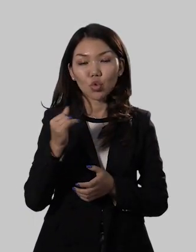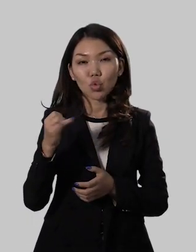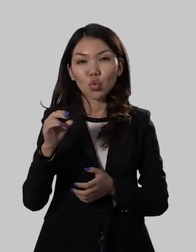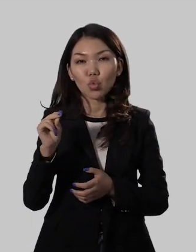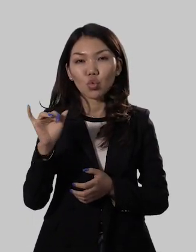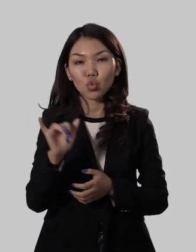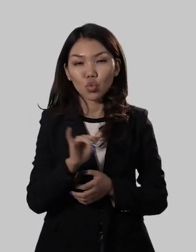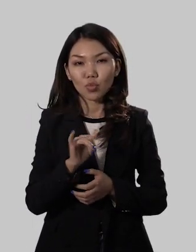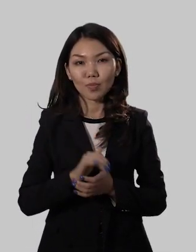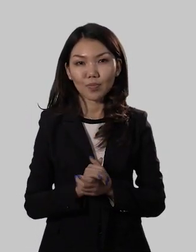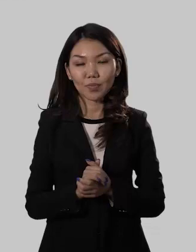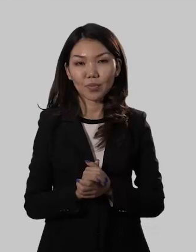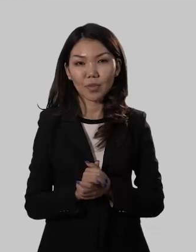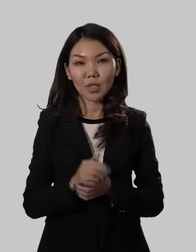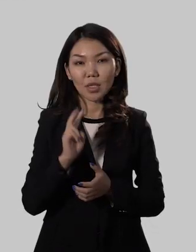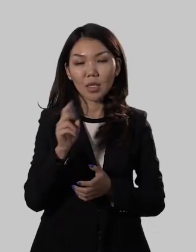сүйүүчү,